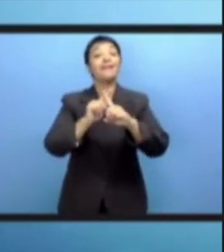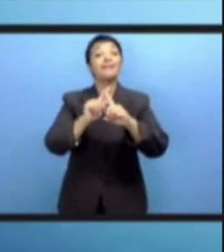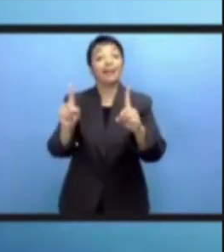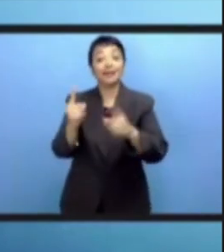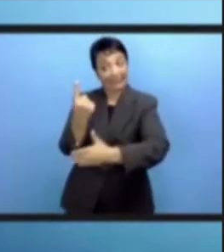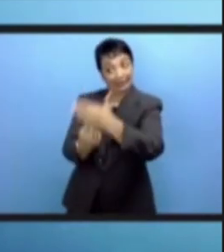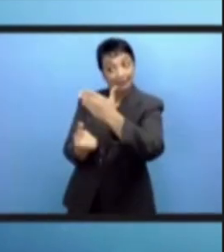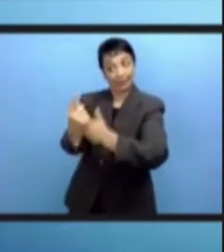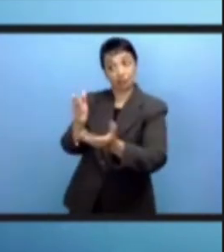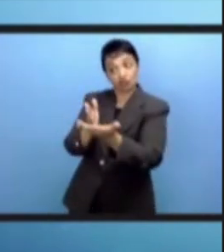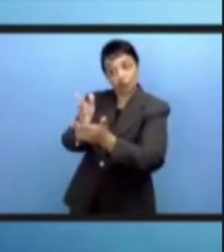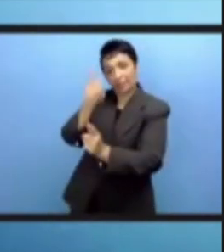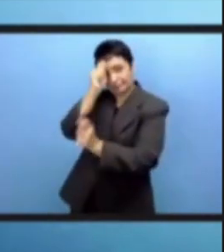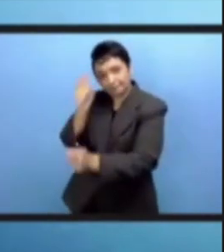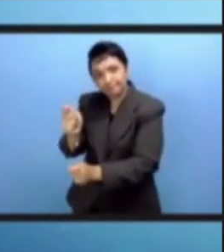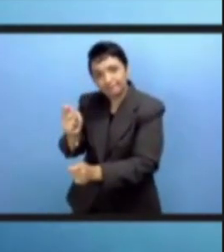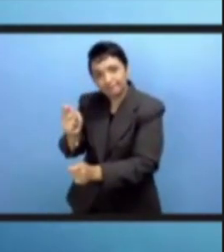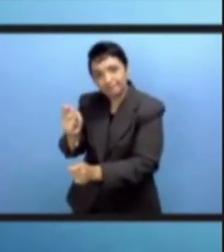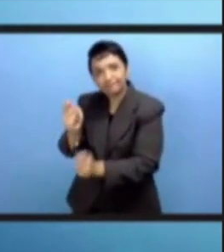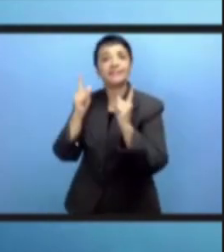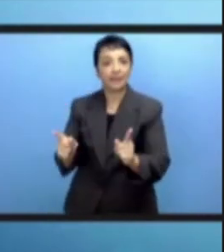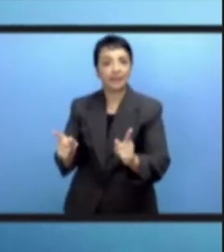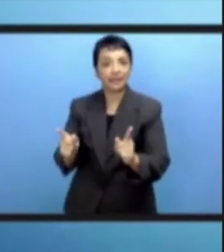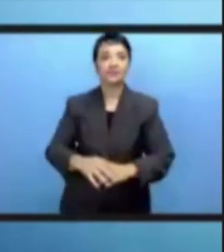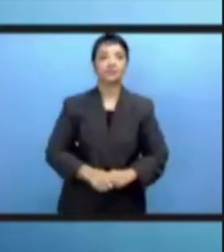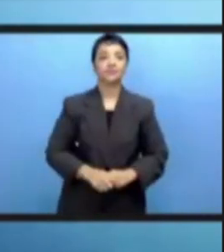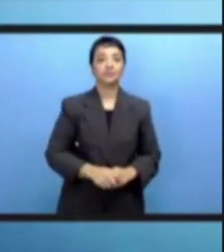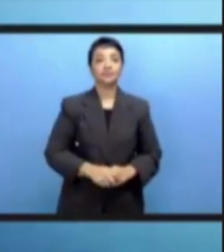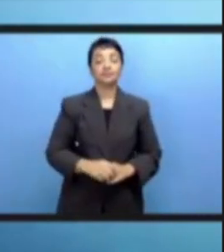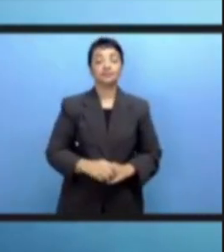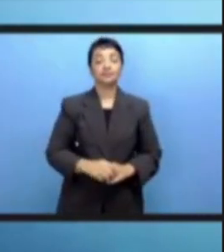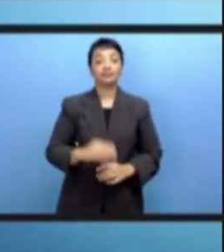защищая при этом права отдельных граждан.